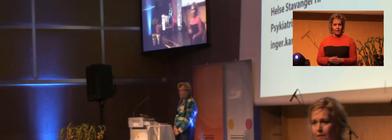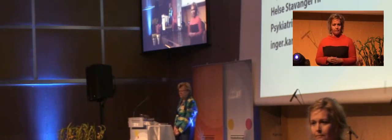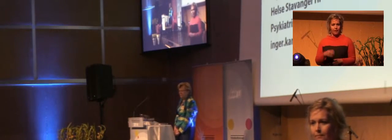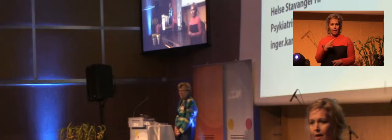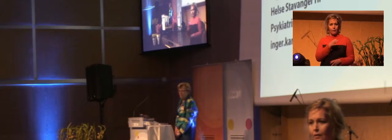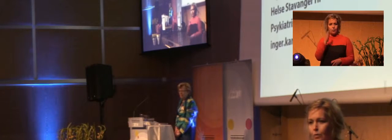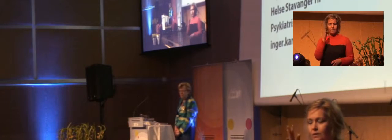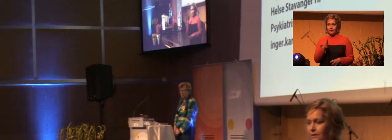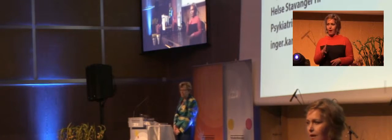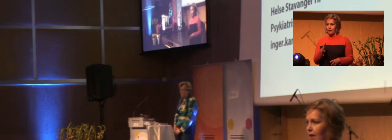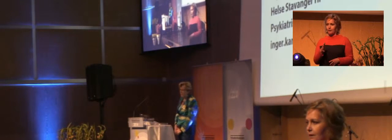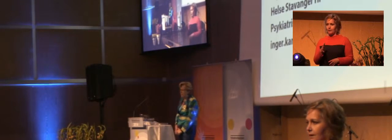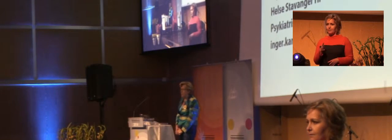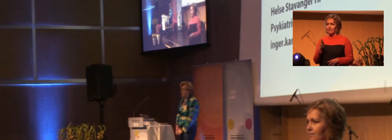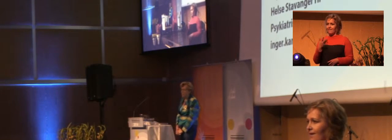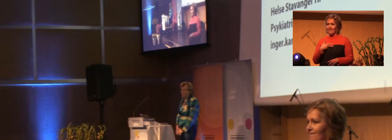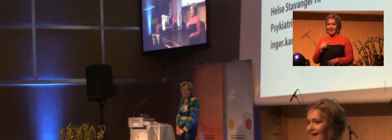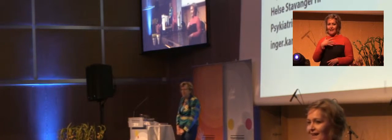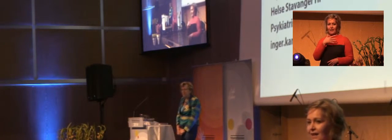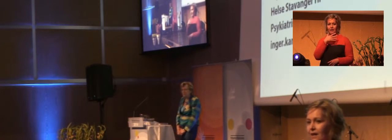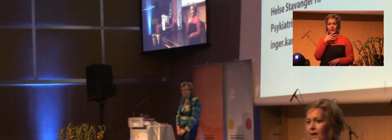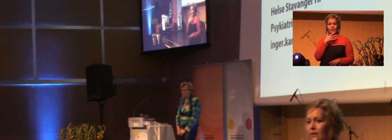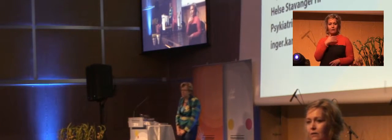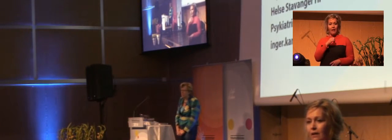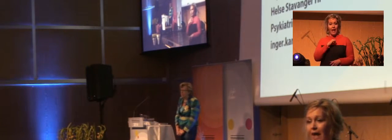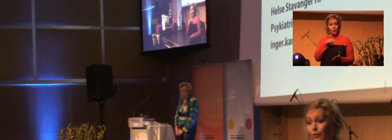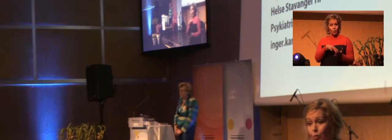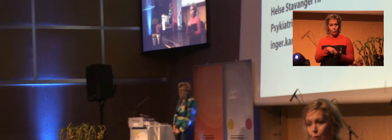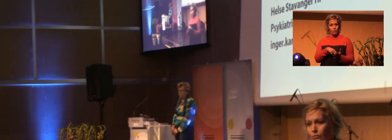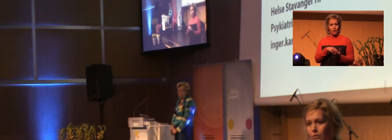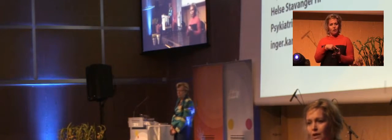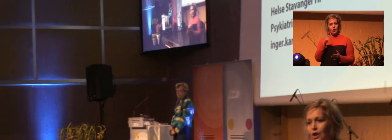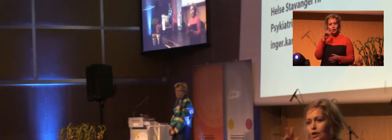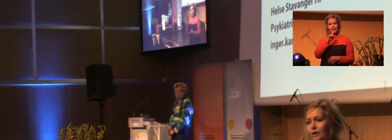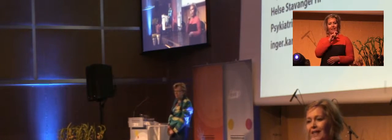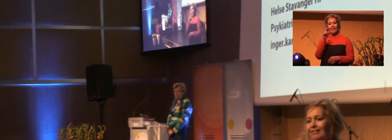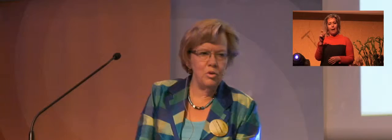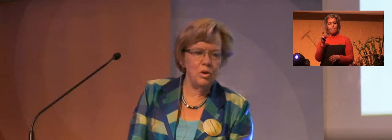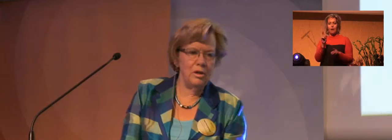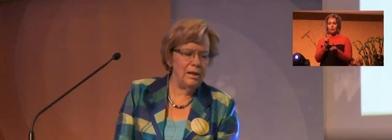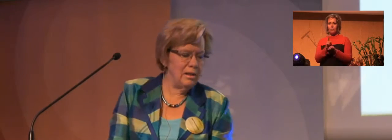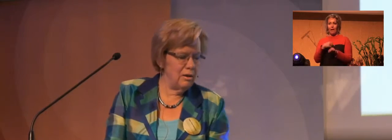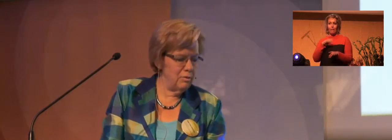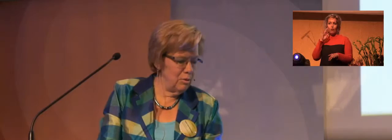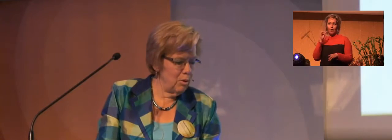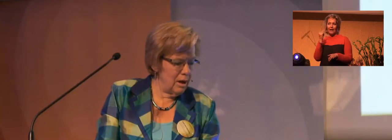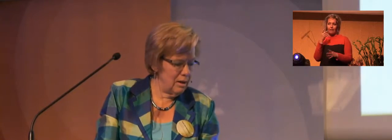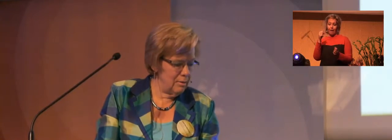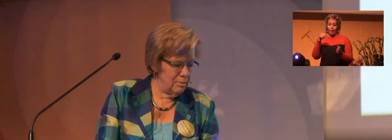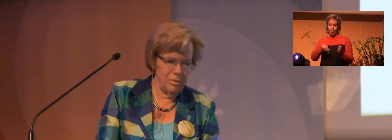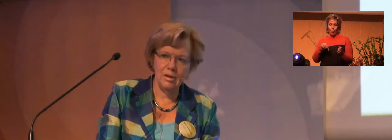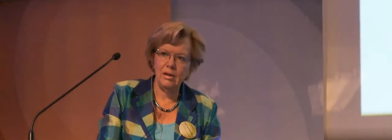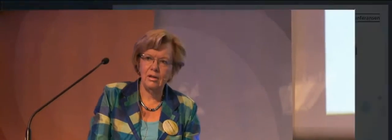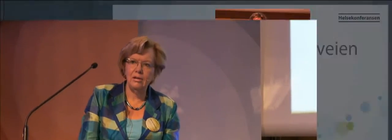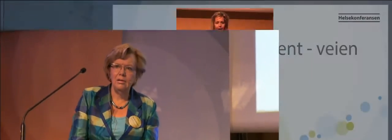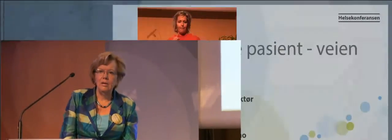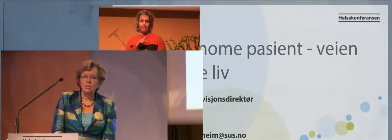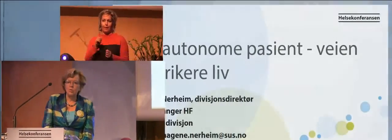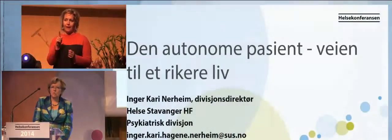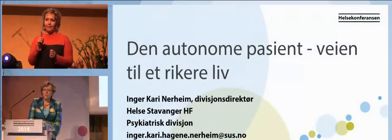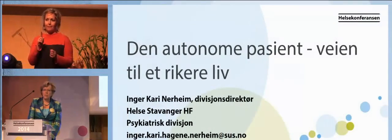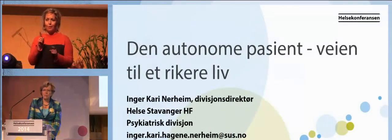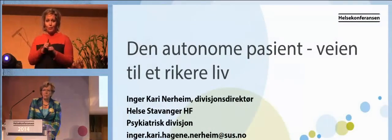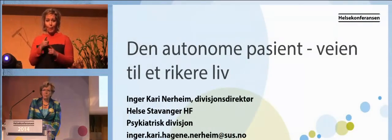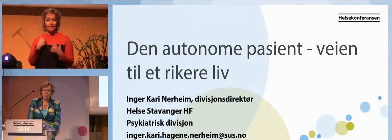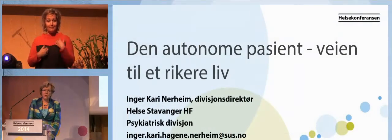Tusen takk. Det veldig gøy å være her. Jeg synes at temaene som jeg har fått høre litt av nå bare